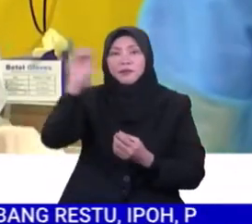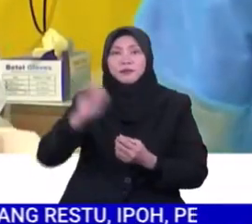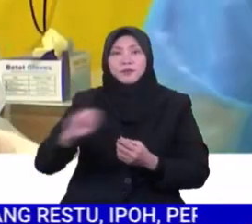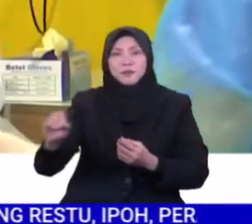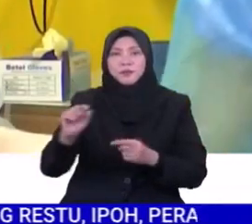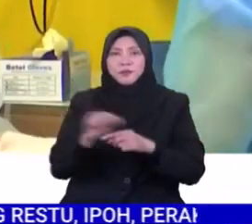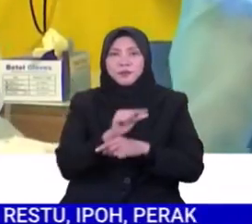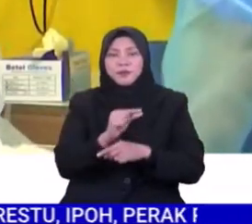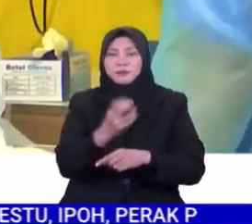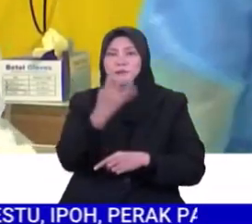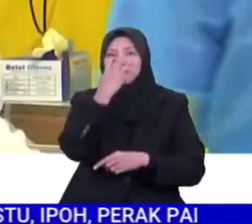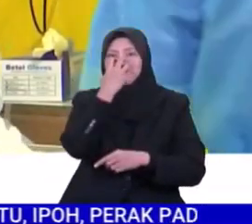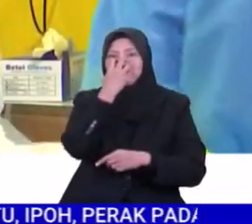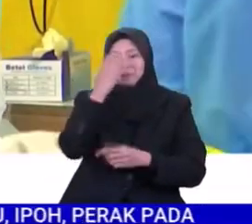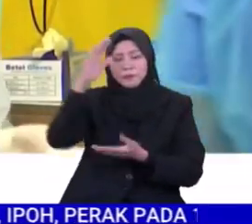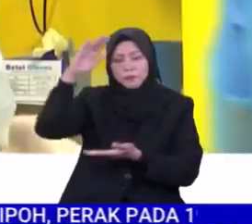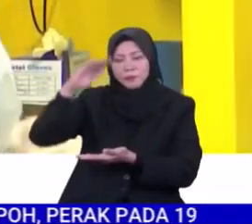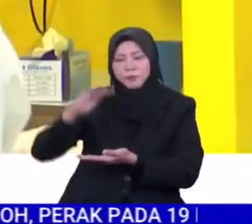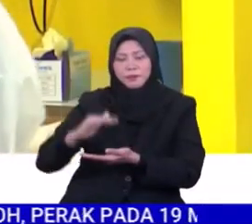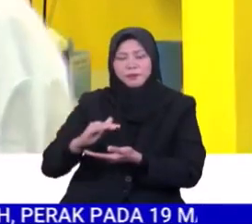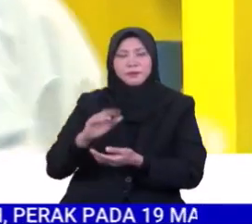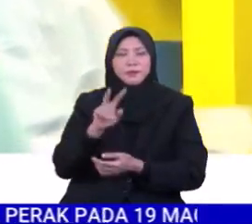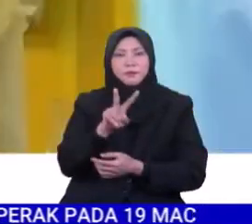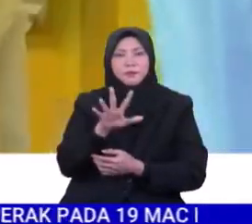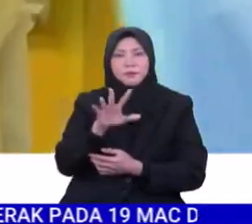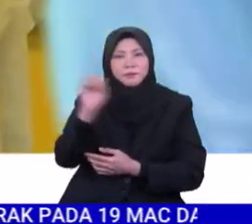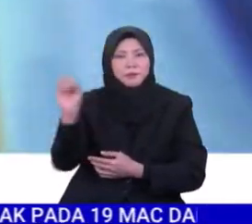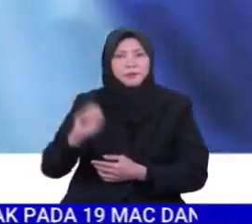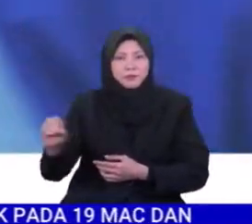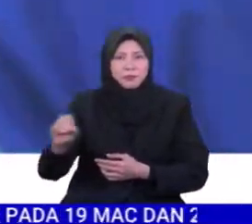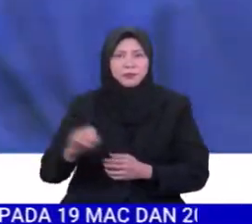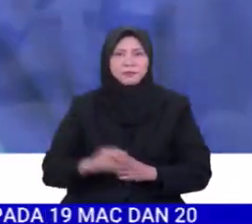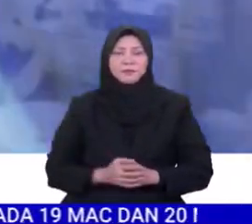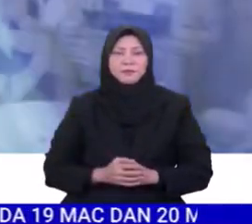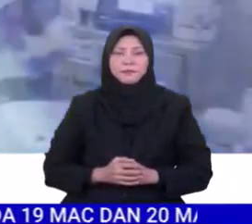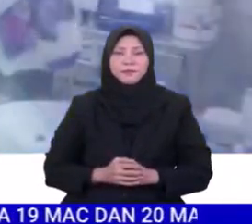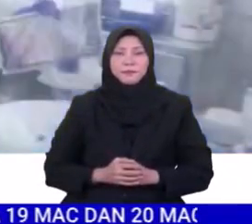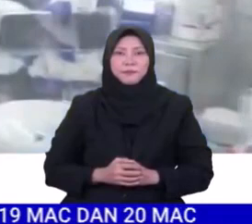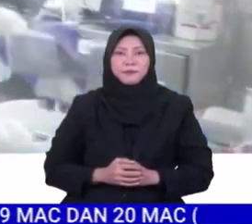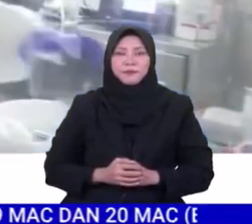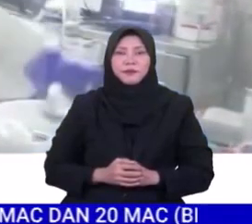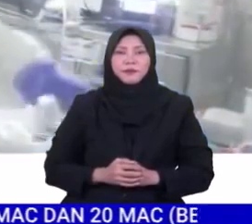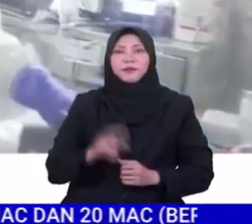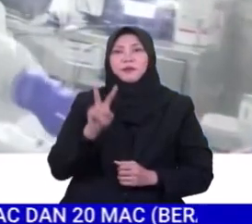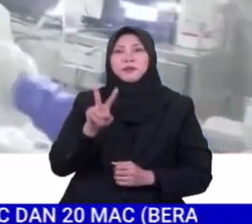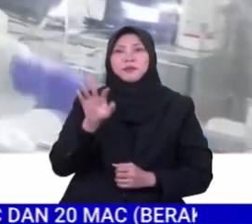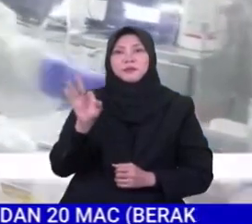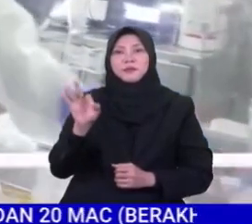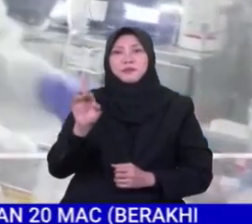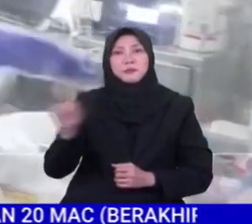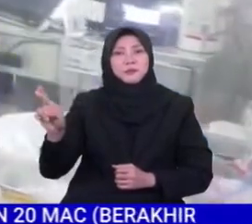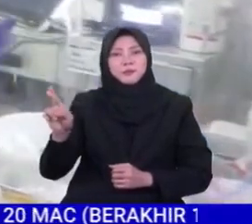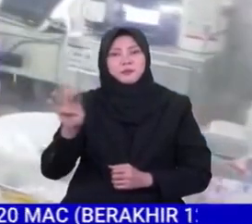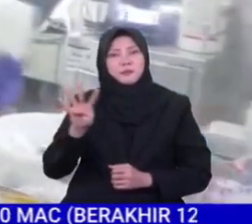penggunaan ventilator menurun kepada 25 protes sementara itu sebanyak